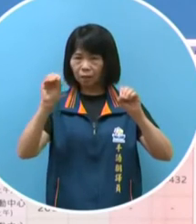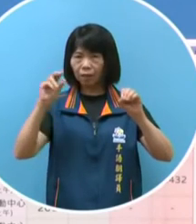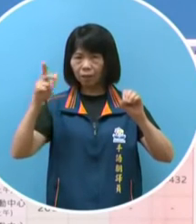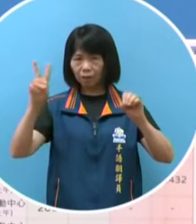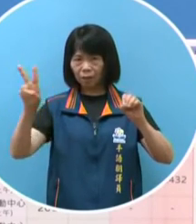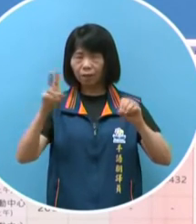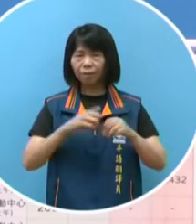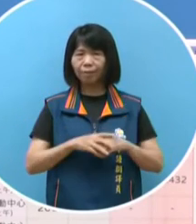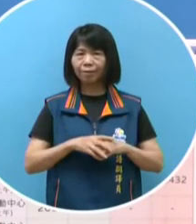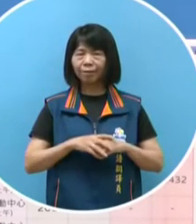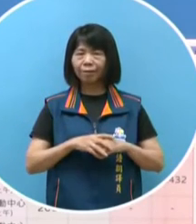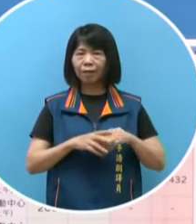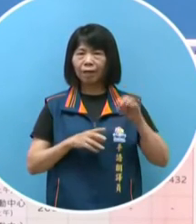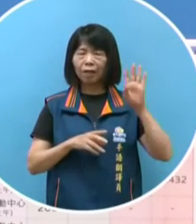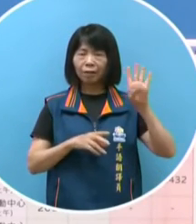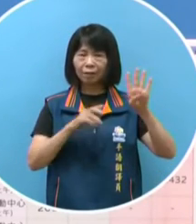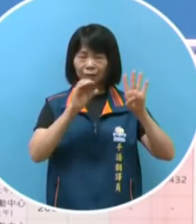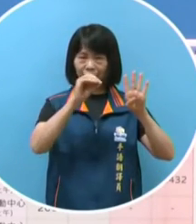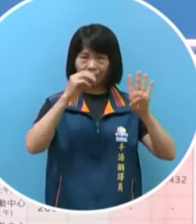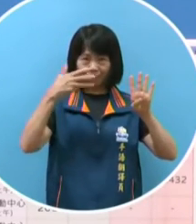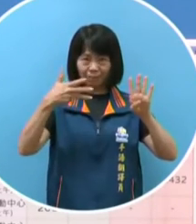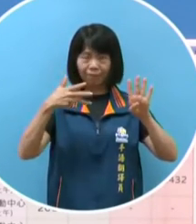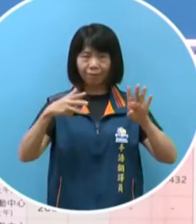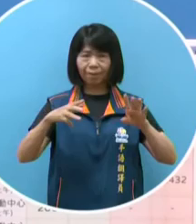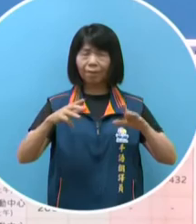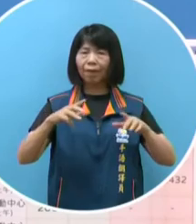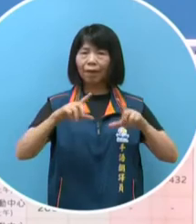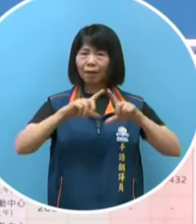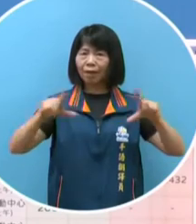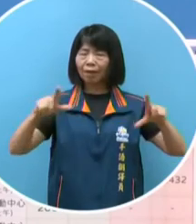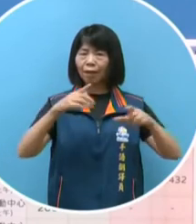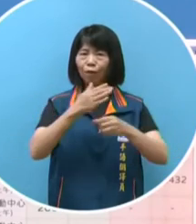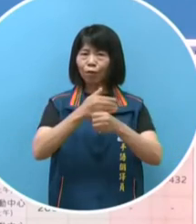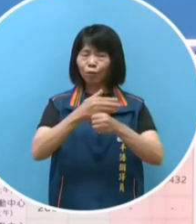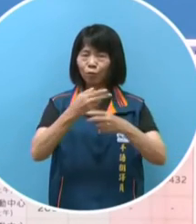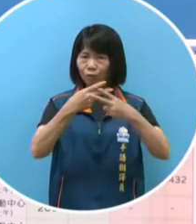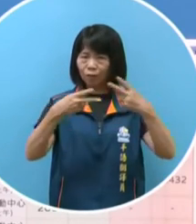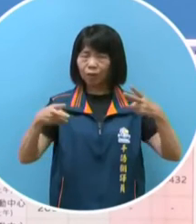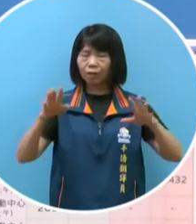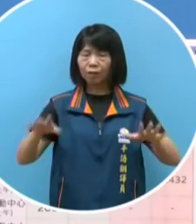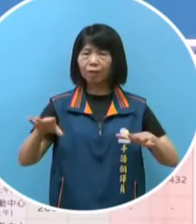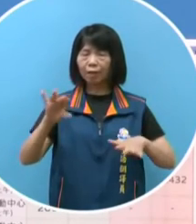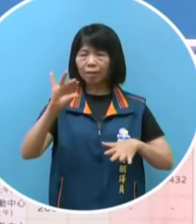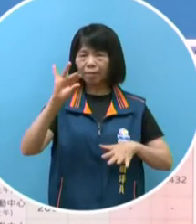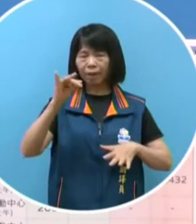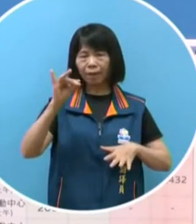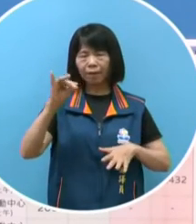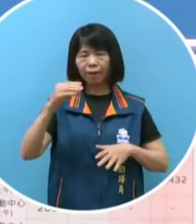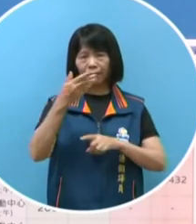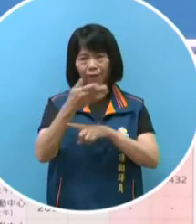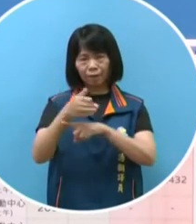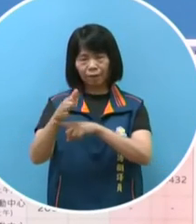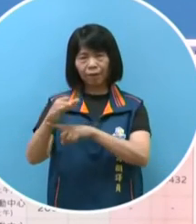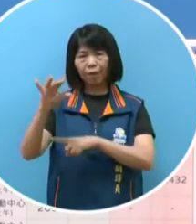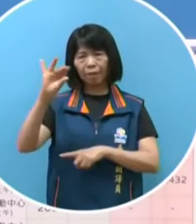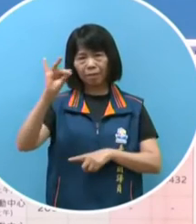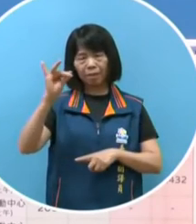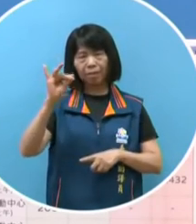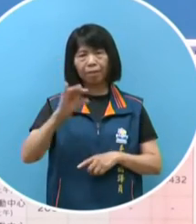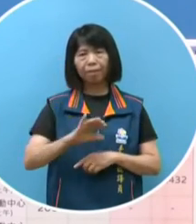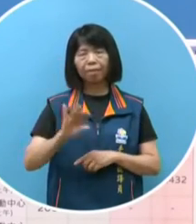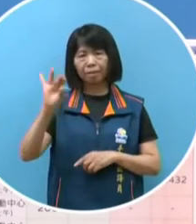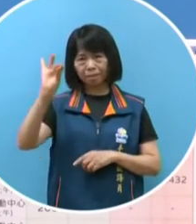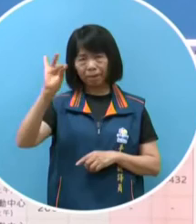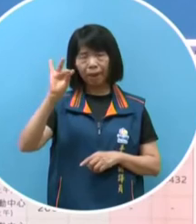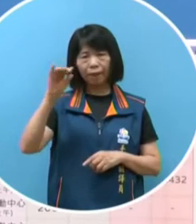0402408班次太鲁阁号这个罹难者今天百日，我要再一次